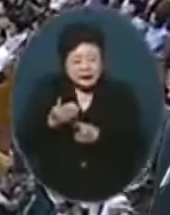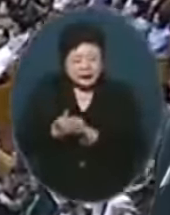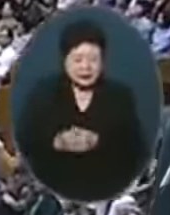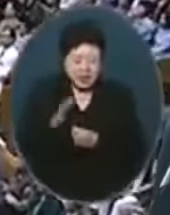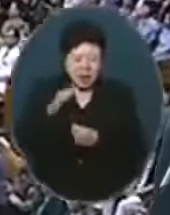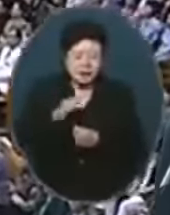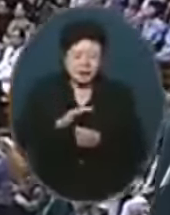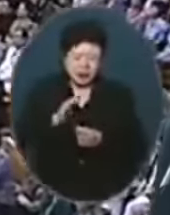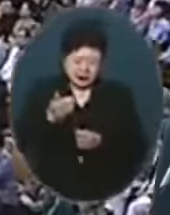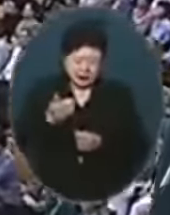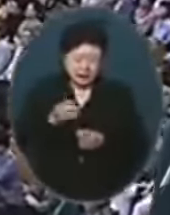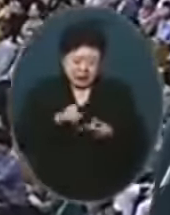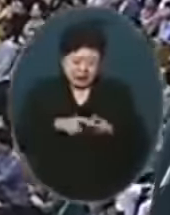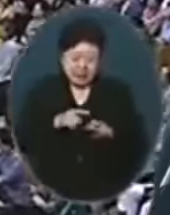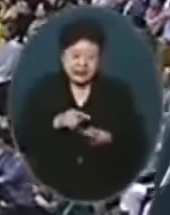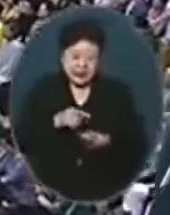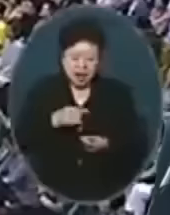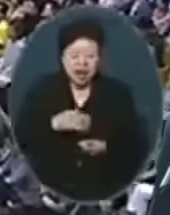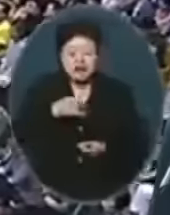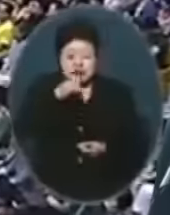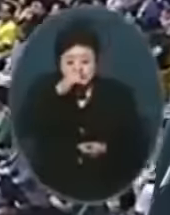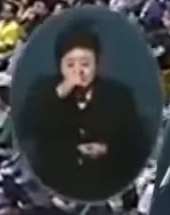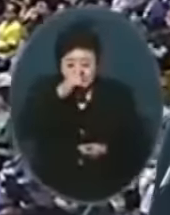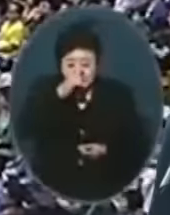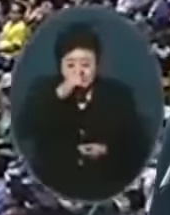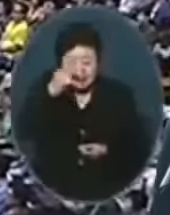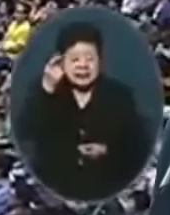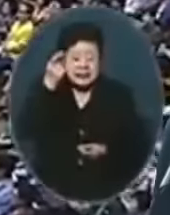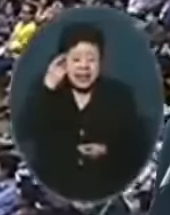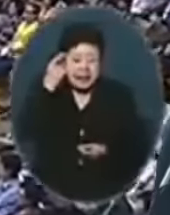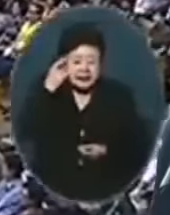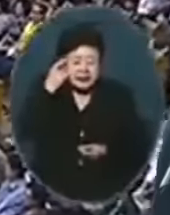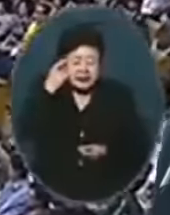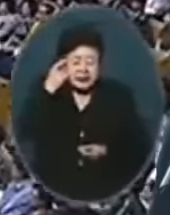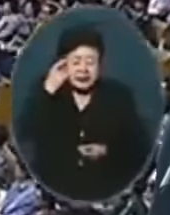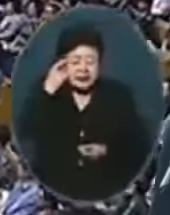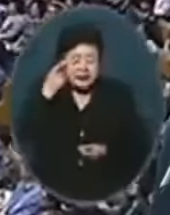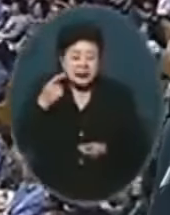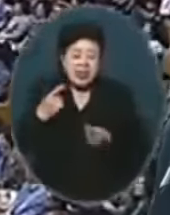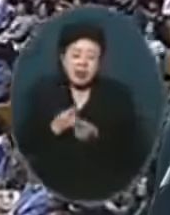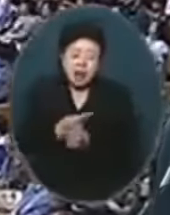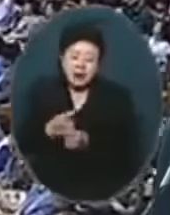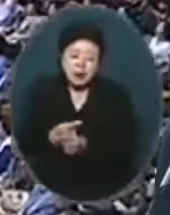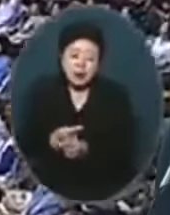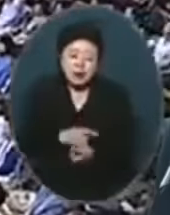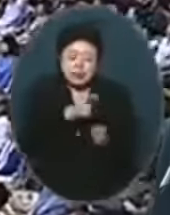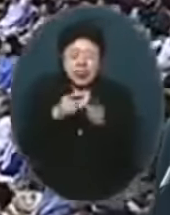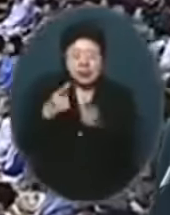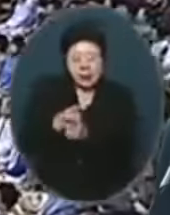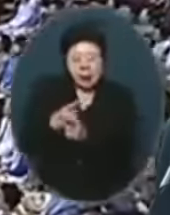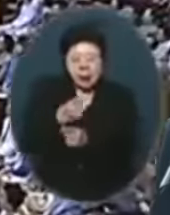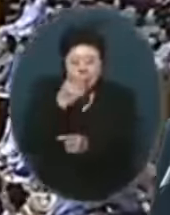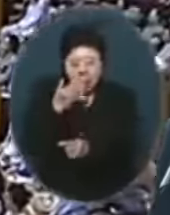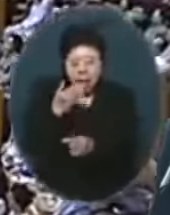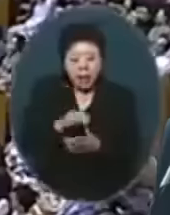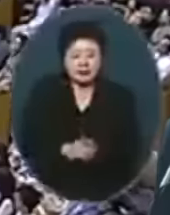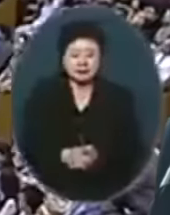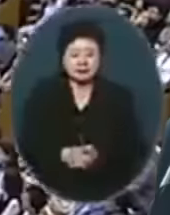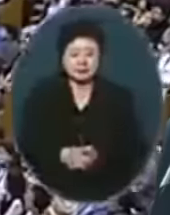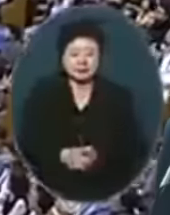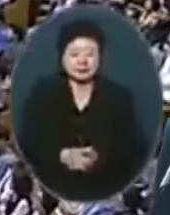당신이 어떠한 사람인지를 알 수가 있습니다. 생각을 바꿈으로써 우리의 삶을 바꿀 수가 있습니다.